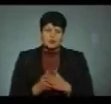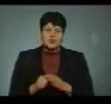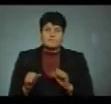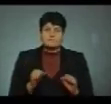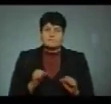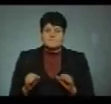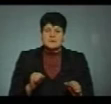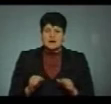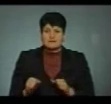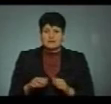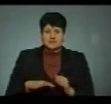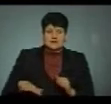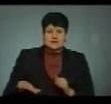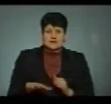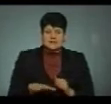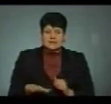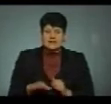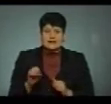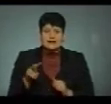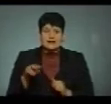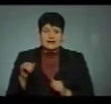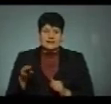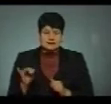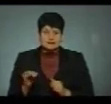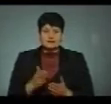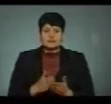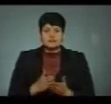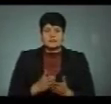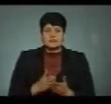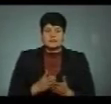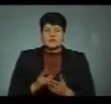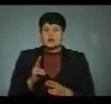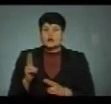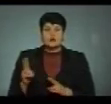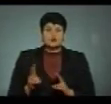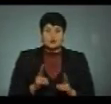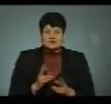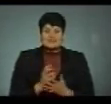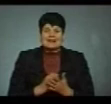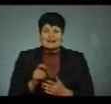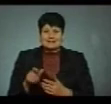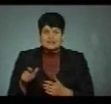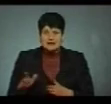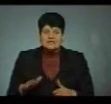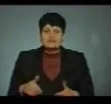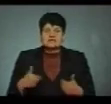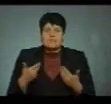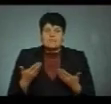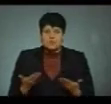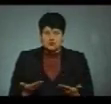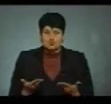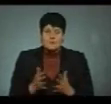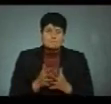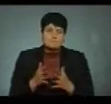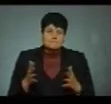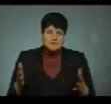правлячих кіл, еліти і до чиновницького класу. І хто з кандидатів запропонує